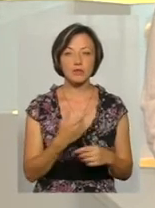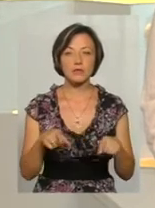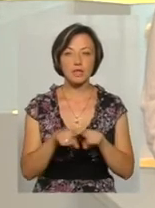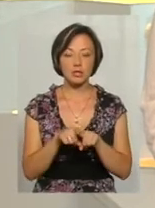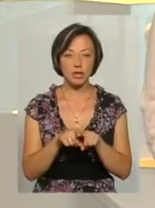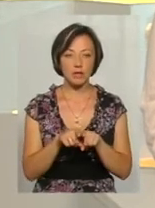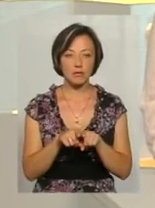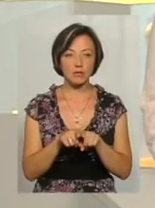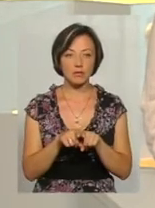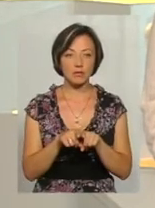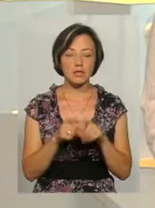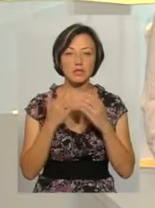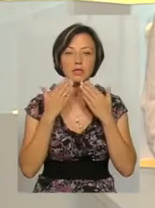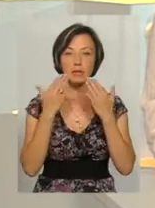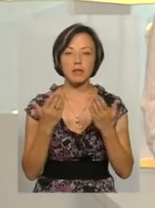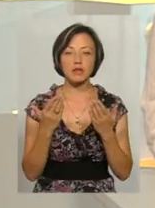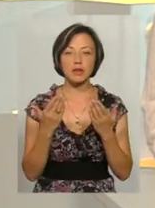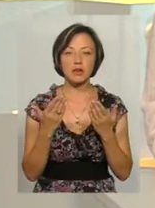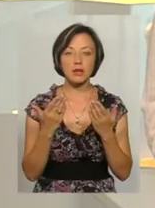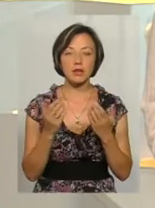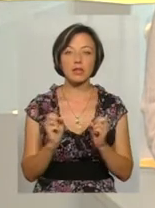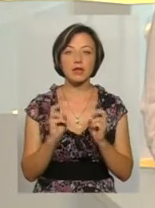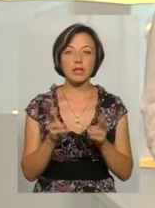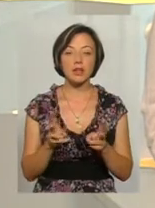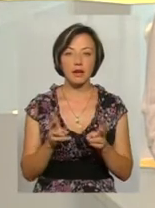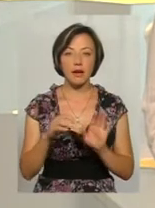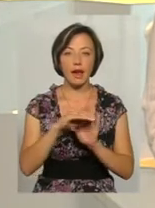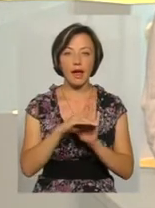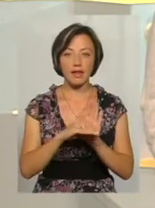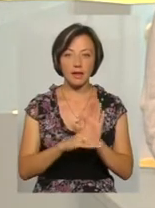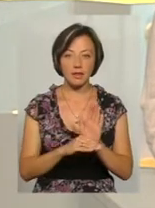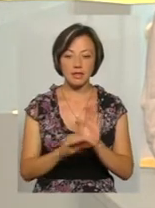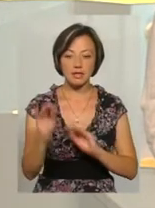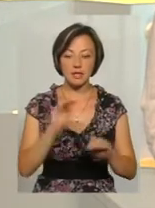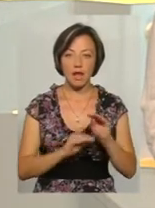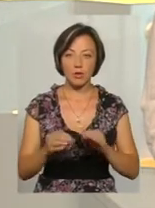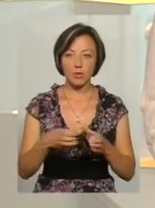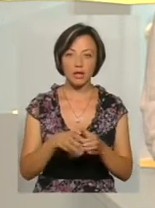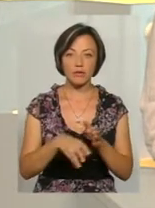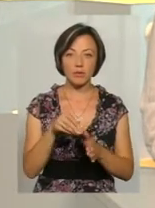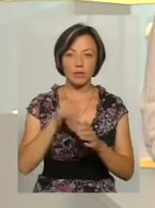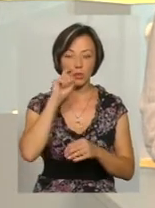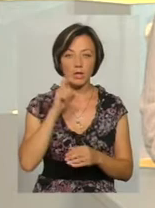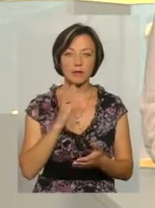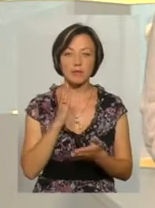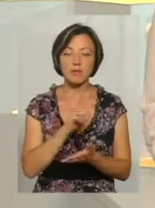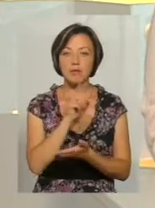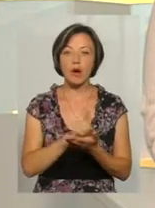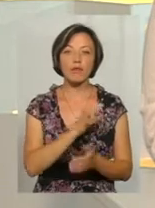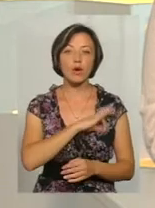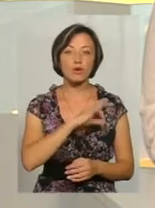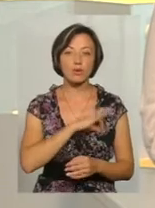таки запитати вас, як рейтинг, складений Комітетом виборців України, мають